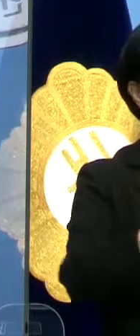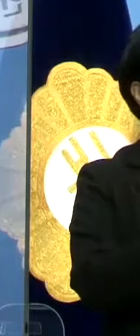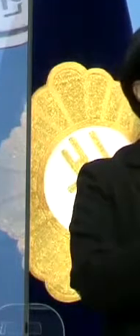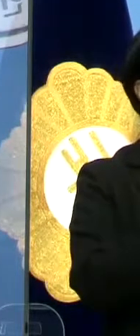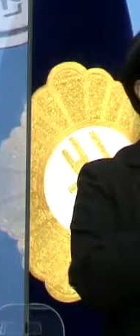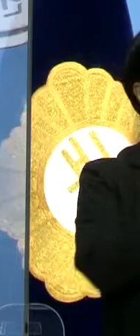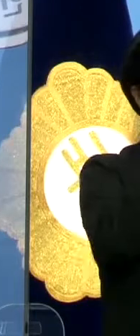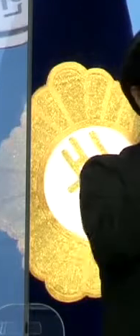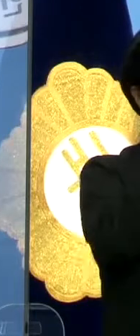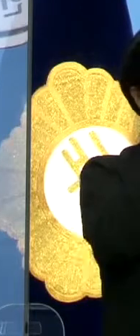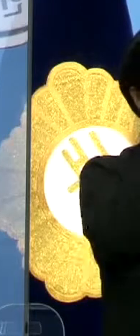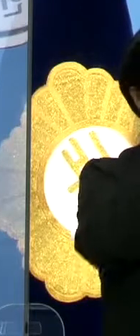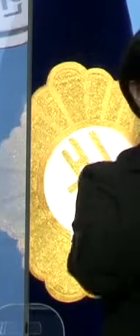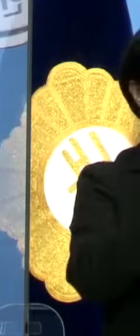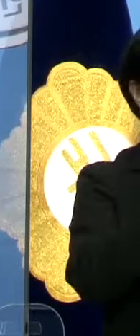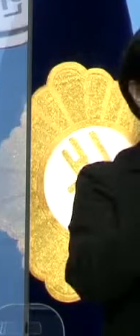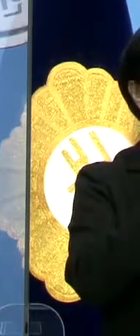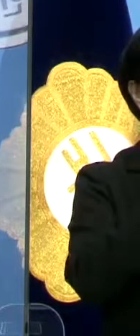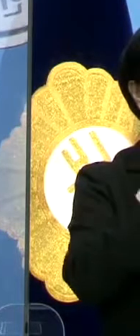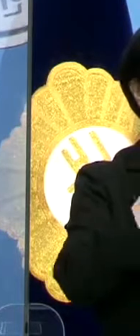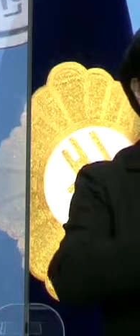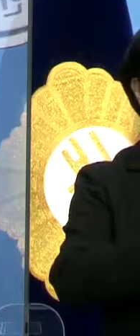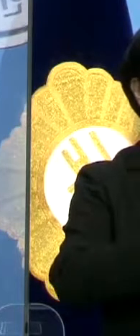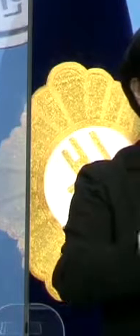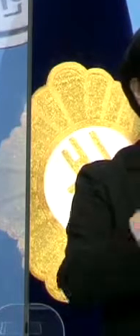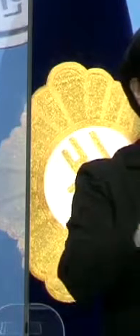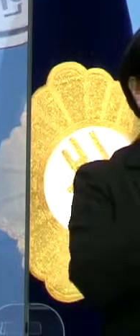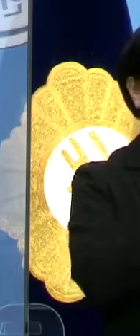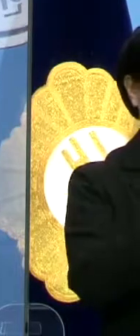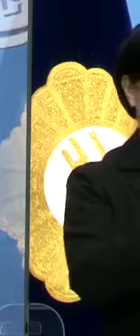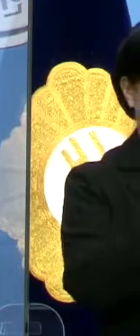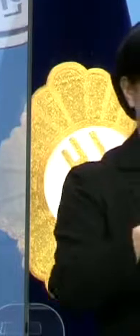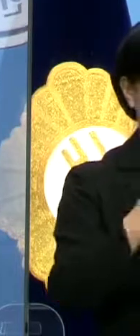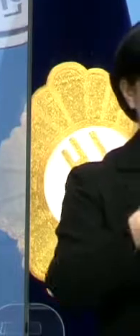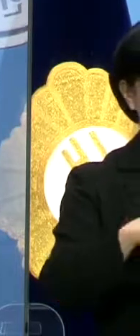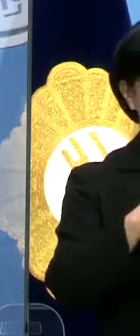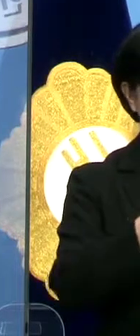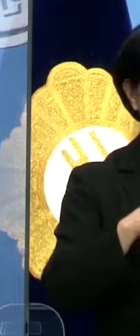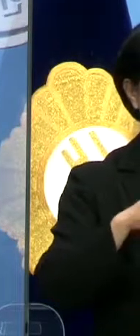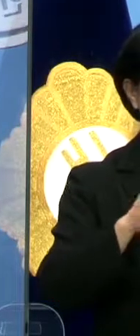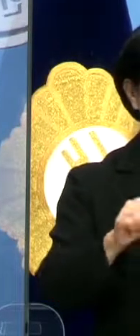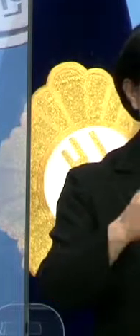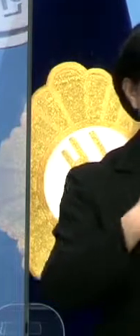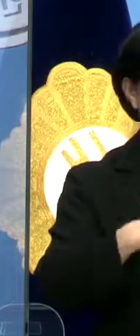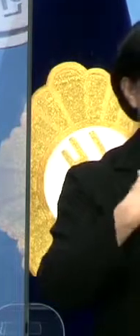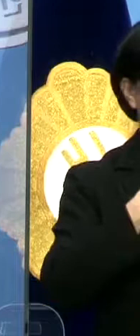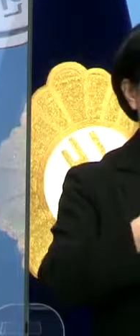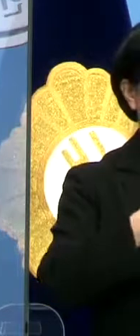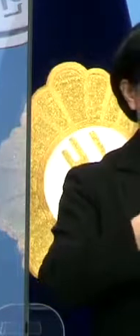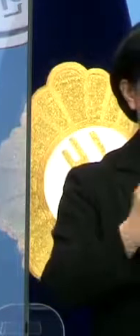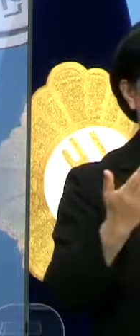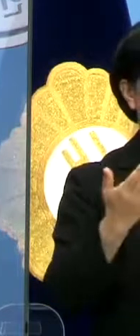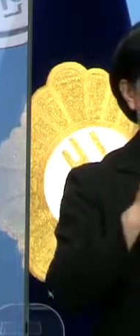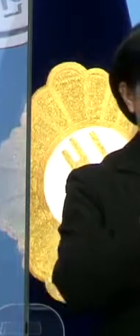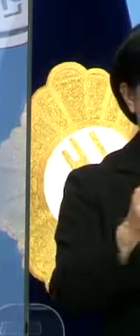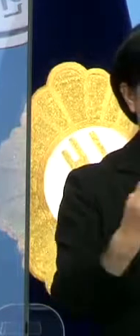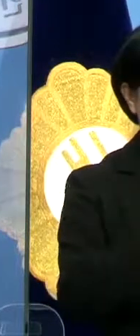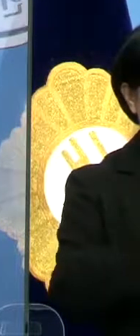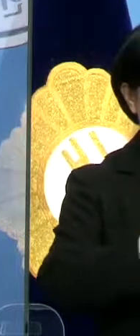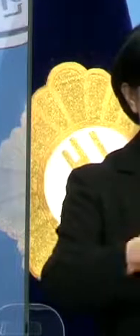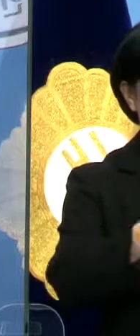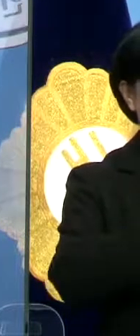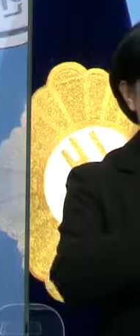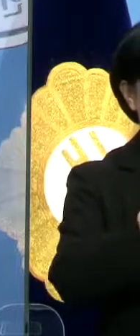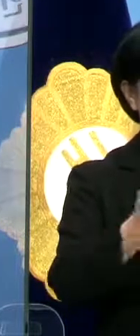있습니다 민주당 민주 더불어 민주당이 부동산 안정 대책이 국민의 지지를 밝기를 원한다면 용산구